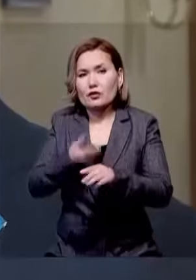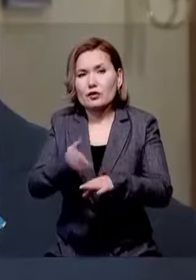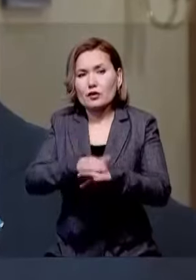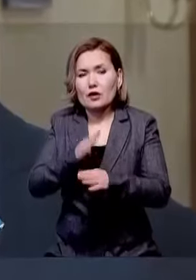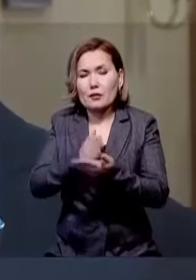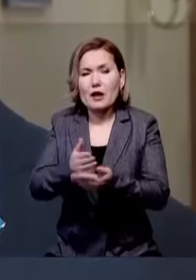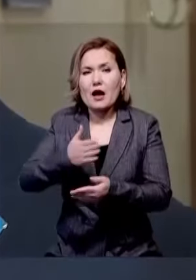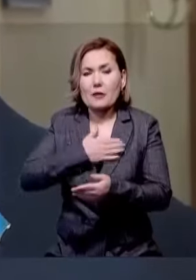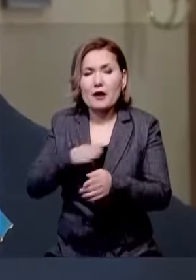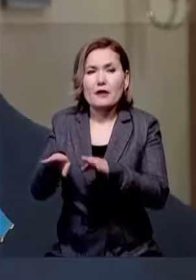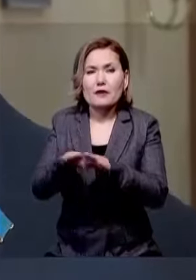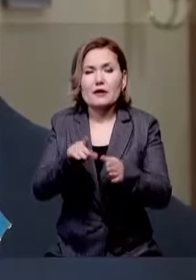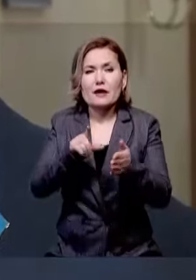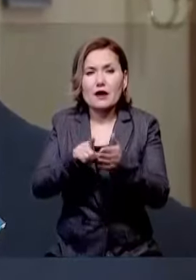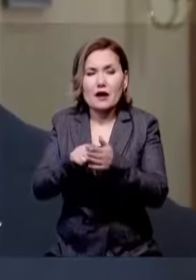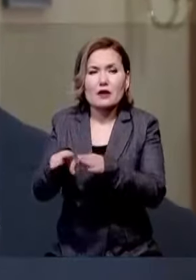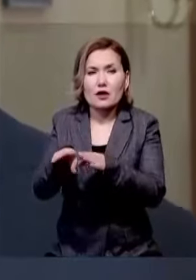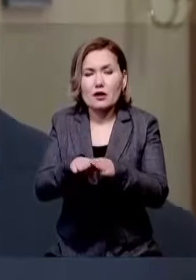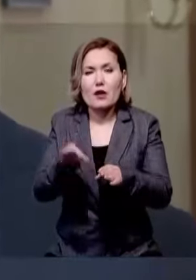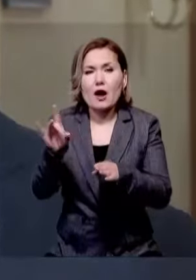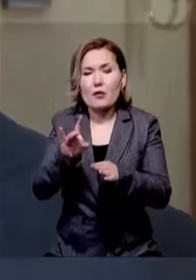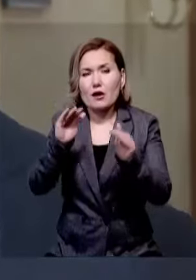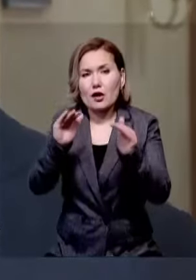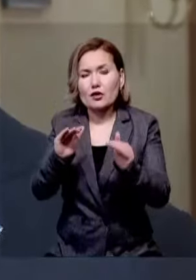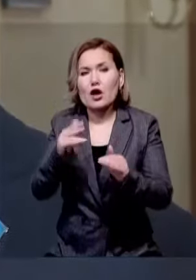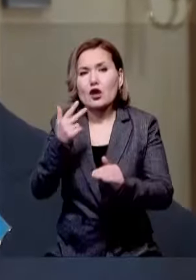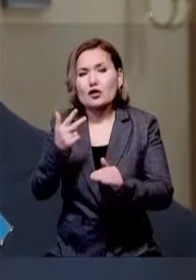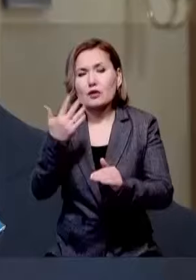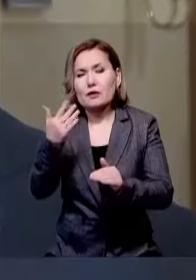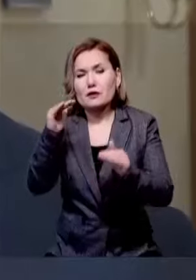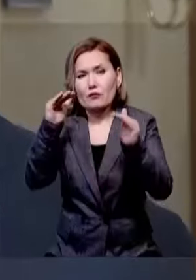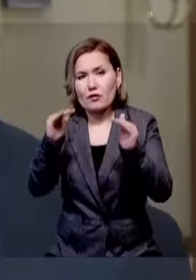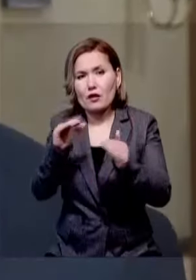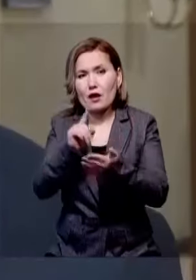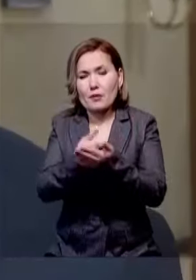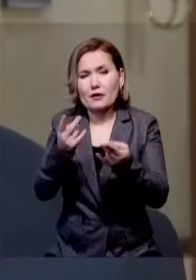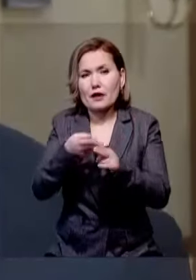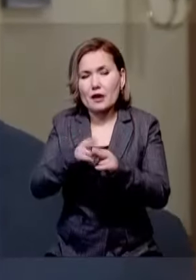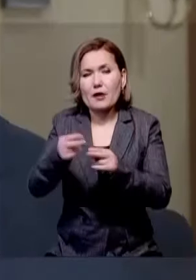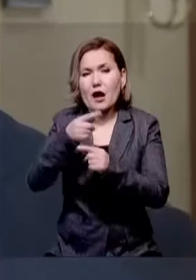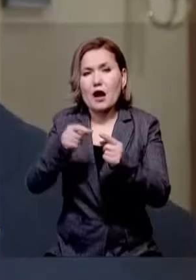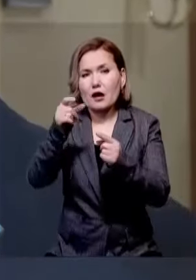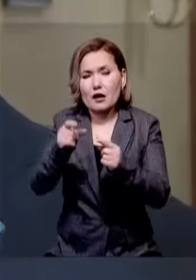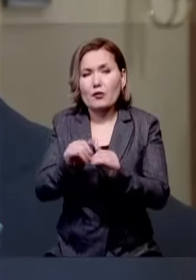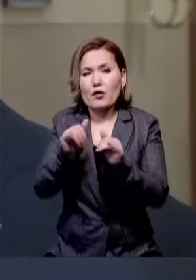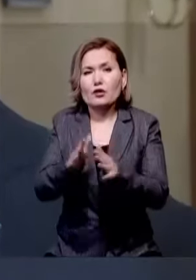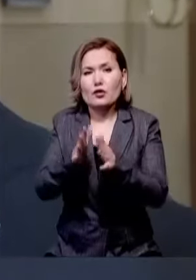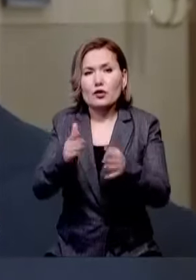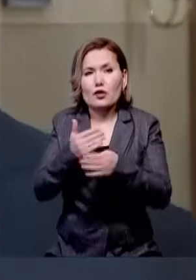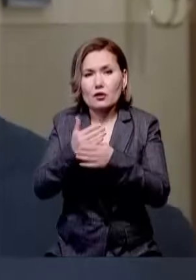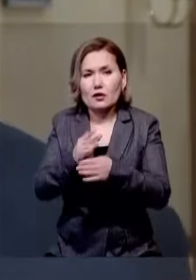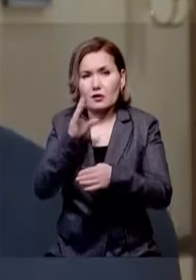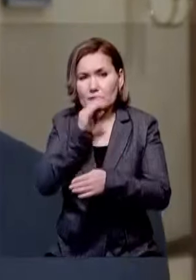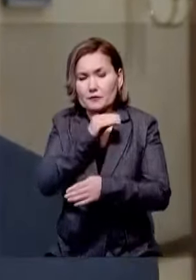жатыр. Біз бірыңғай салық енгізіп, мөлшерін 3-5% қылуды ұсындық. Сонда ғана кәсіпкерлік саласына қолдау көрсете аламыз.